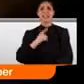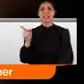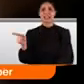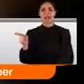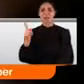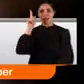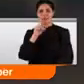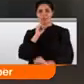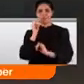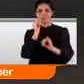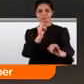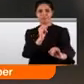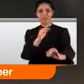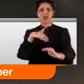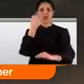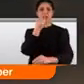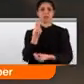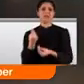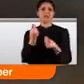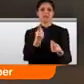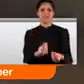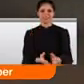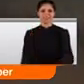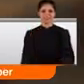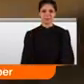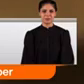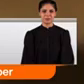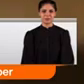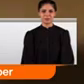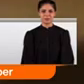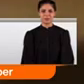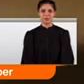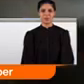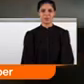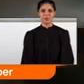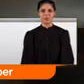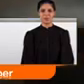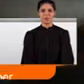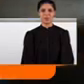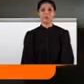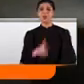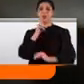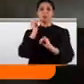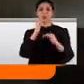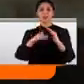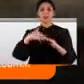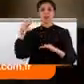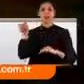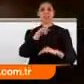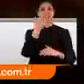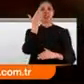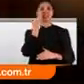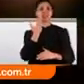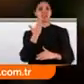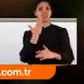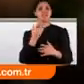bir süre azar işittiler. Ta siz kimden izin aldınız da buraya çıktınız? Sen izin aldın mı? İşittikleri azar sonrası ikilinin keyfi